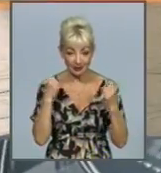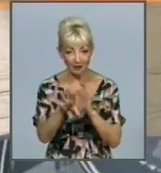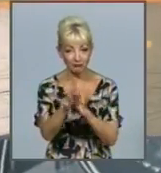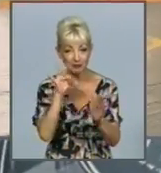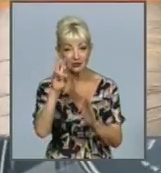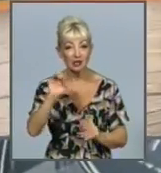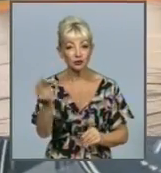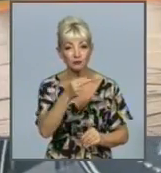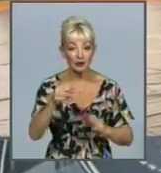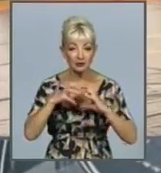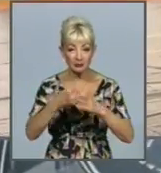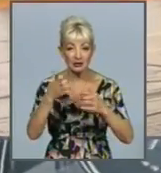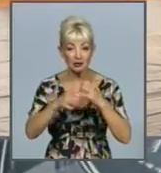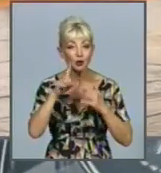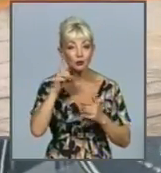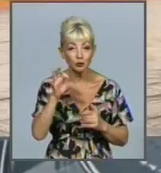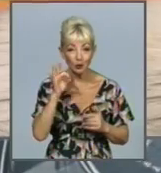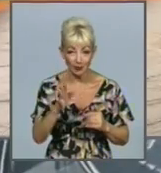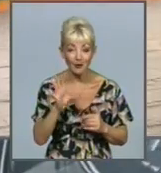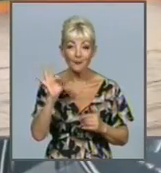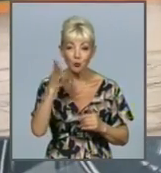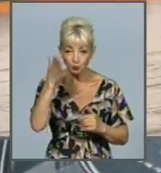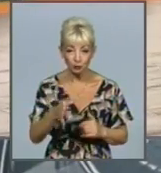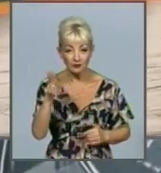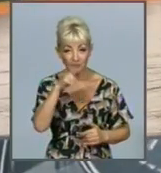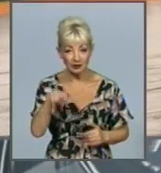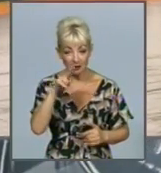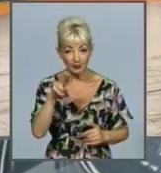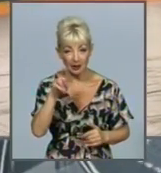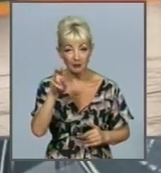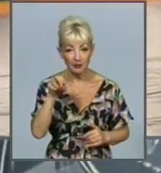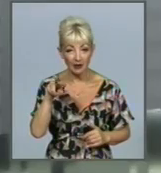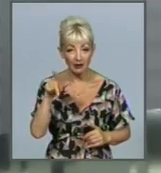на чемпионат мира среди юниоров. Он пройдет в декабре в Белграде.